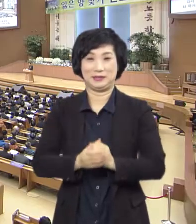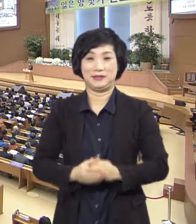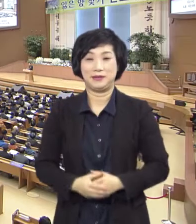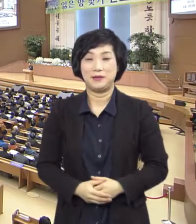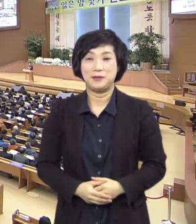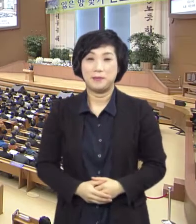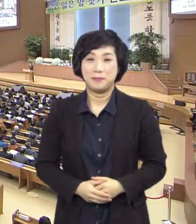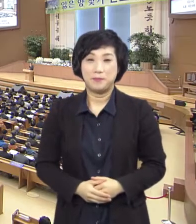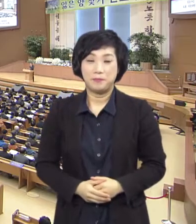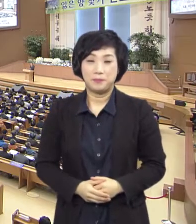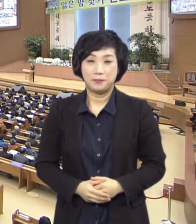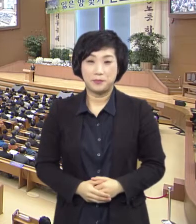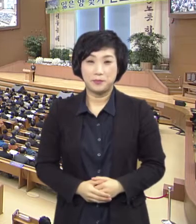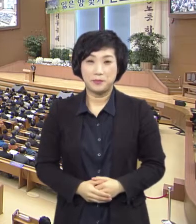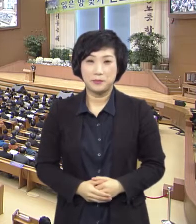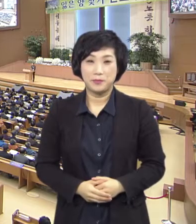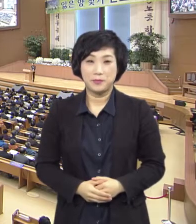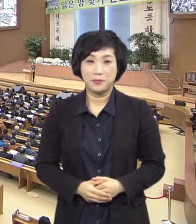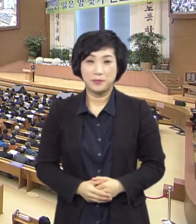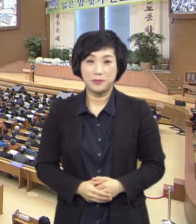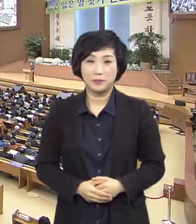아멘.